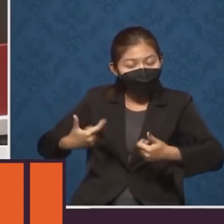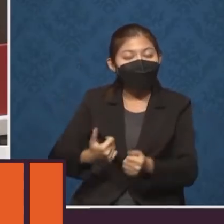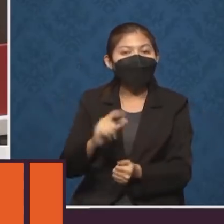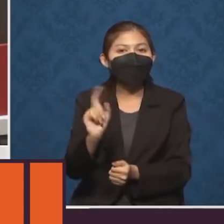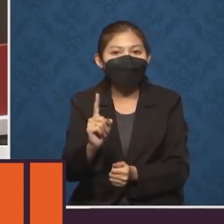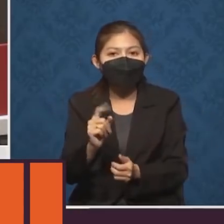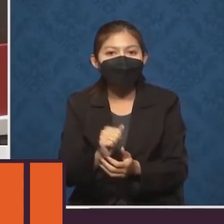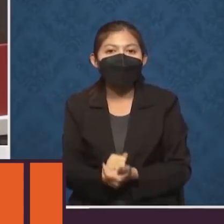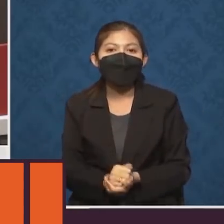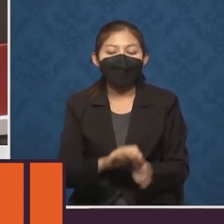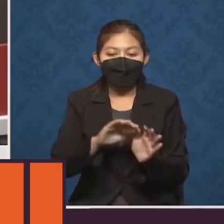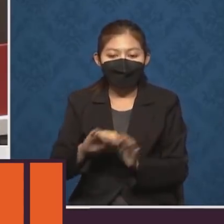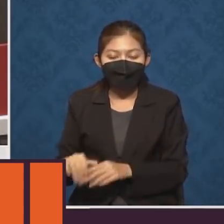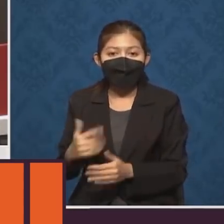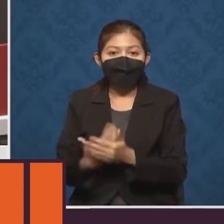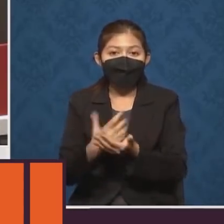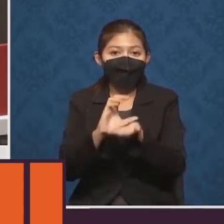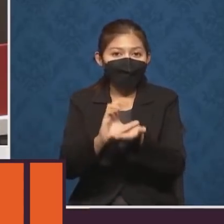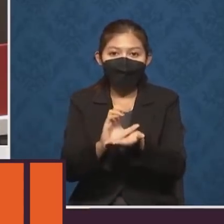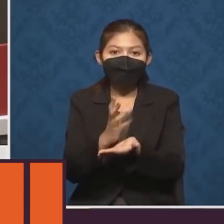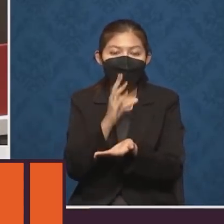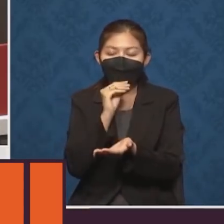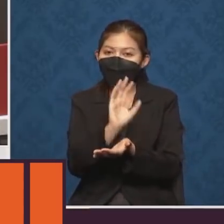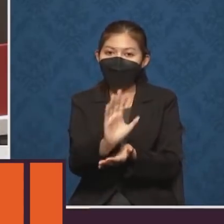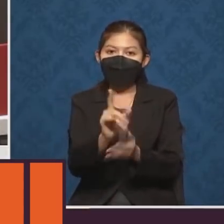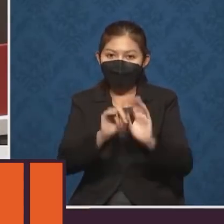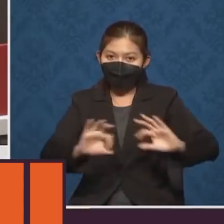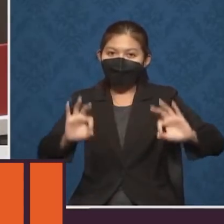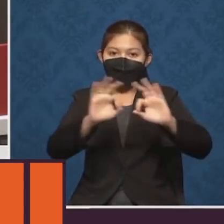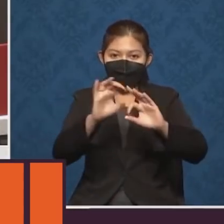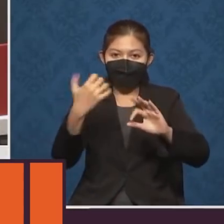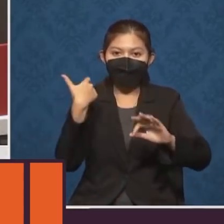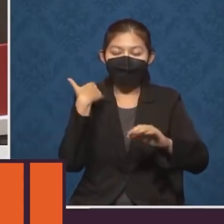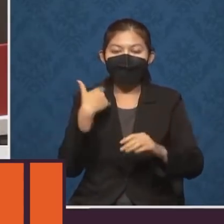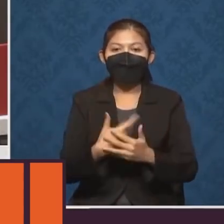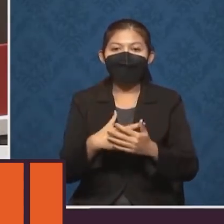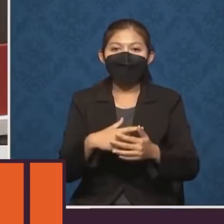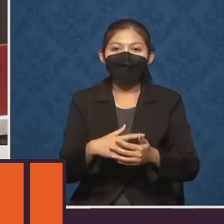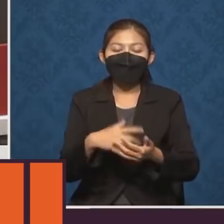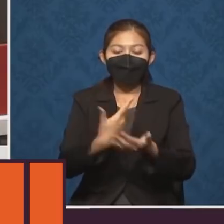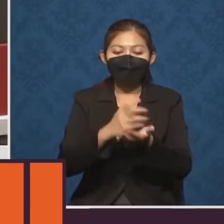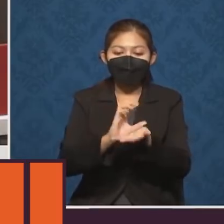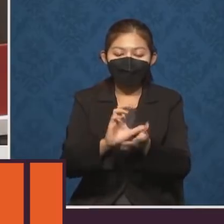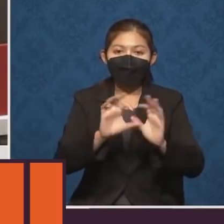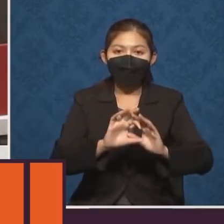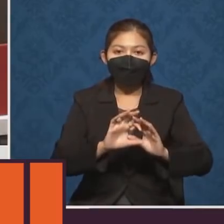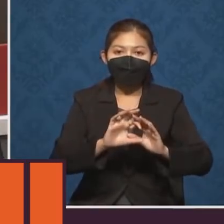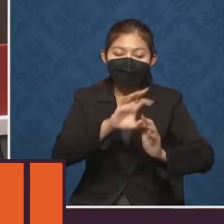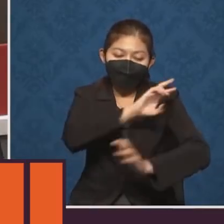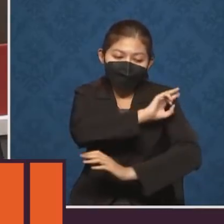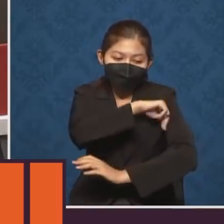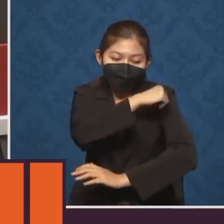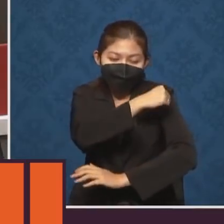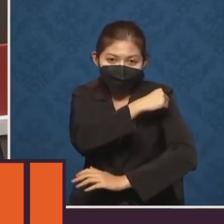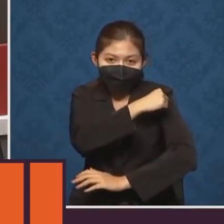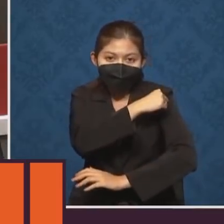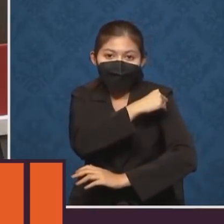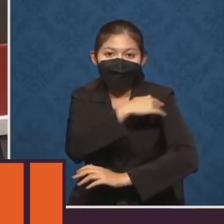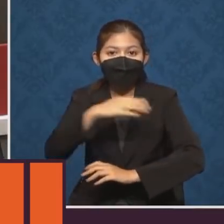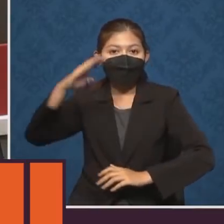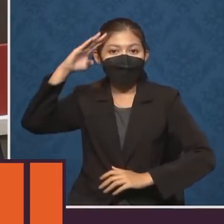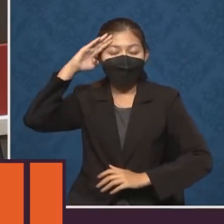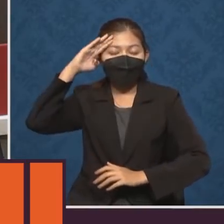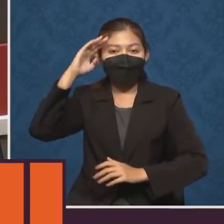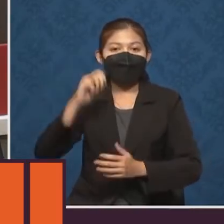กองทุนนึงครับประทานให้พูดถึงไม่ได้ครับคือกองทุนโรงงานเภสัชกรรมทหารอันนี้ผมก็